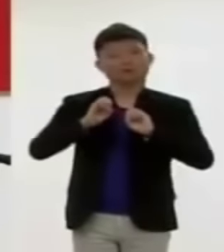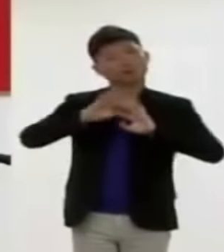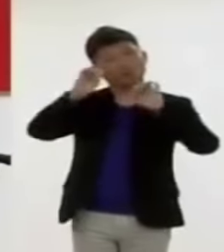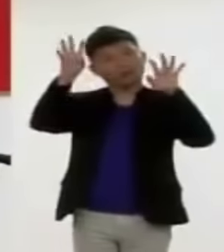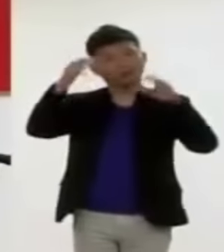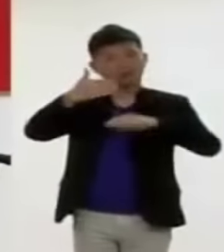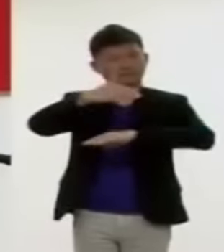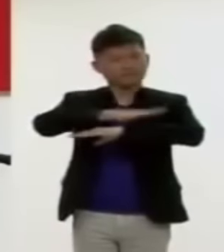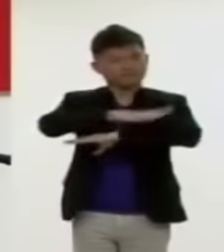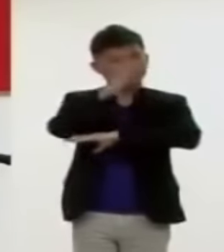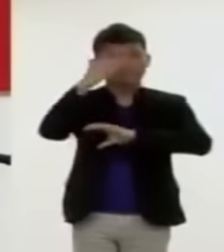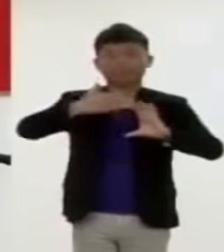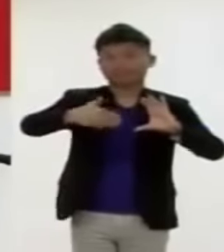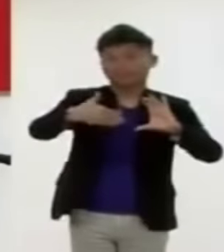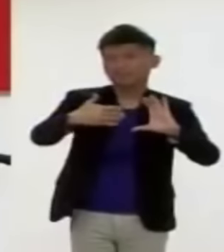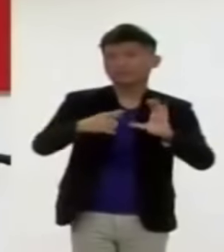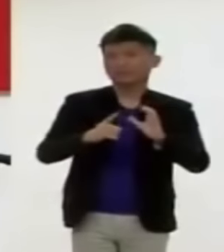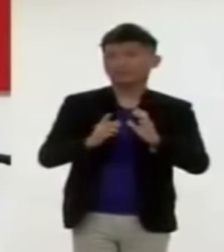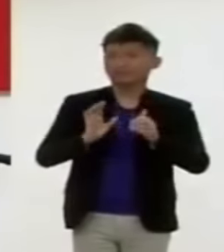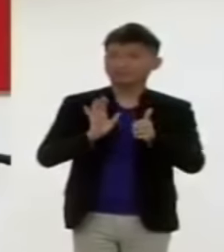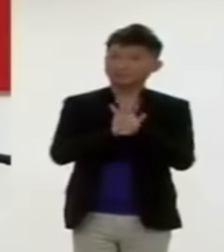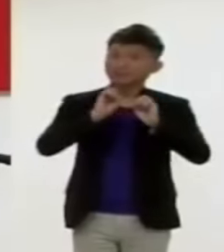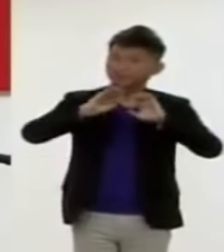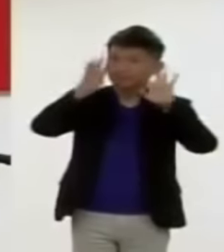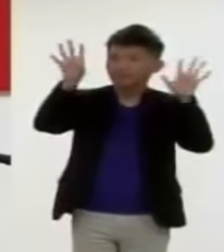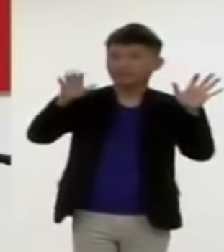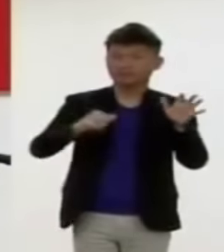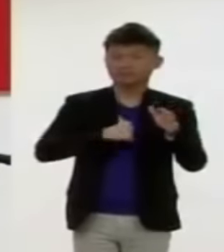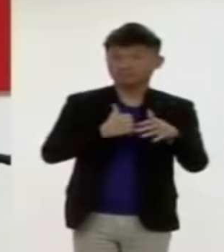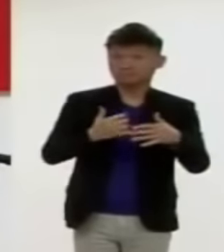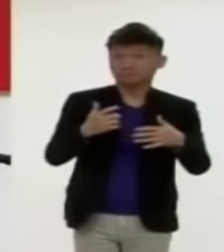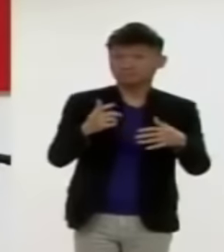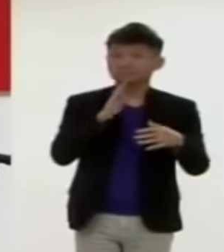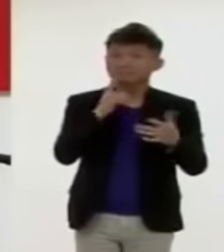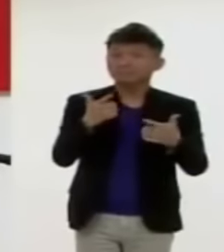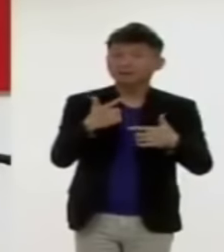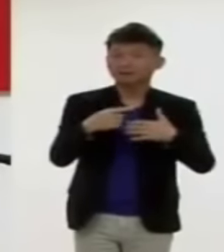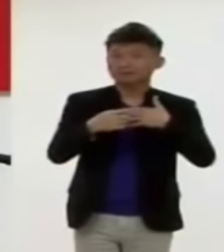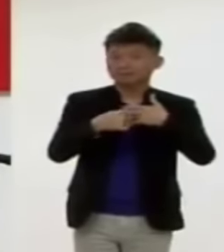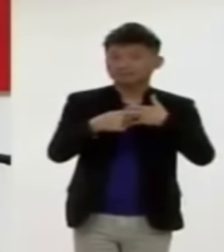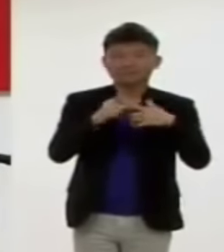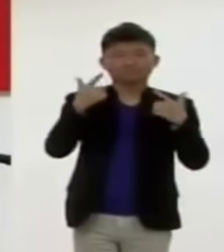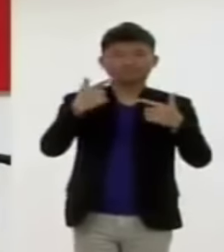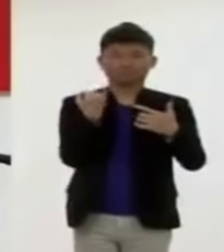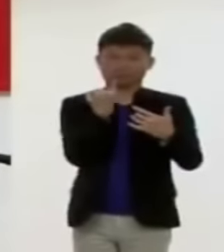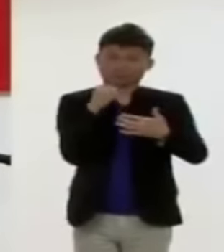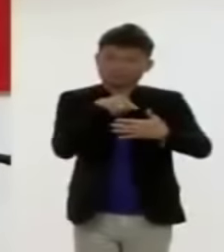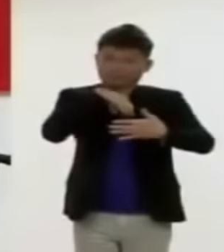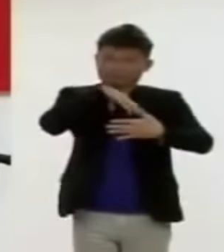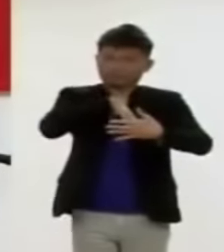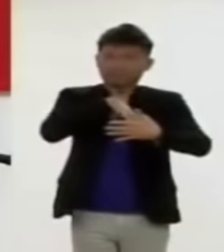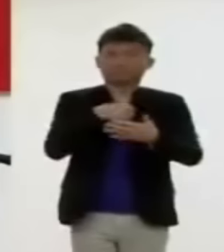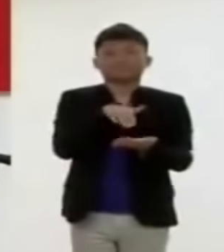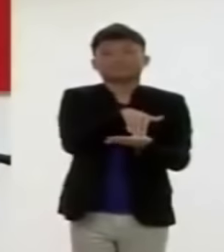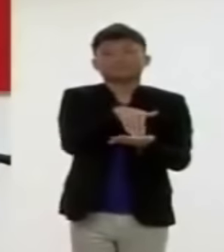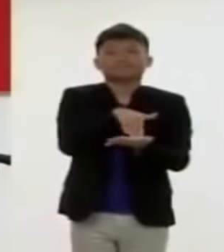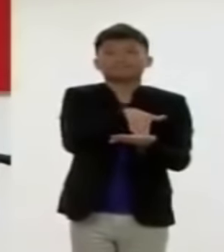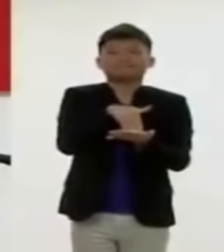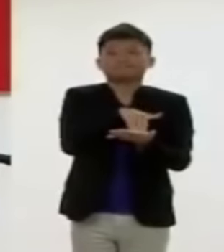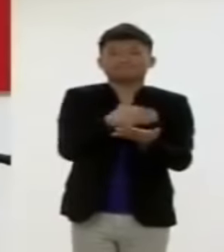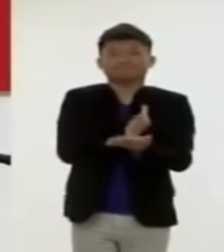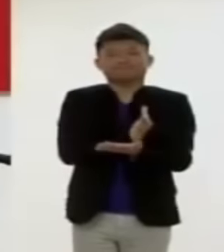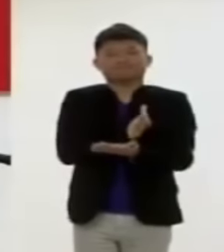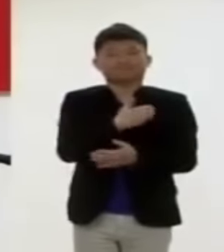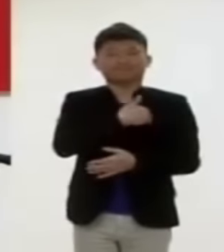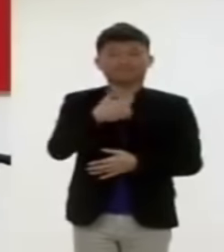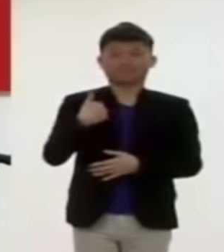体，所以那个强不是真的强，真的强是女性柔软的强。我要说，